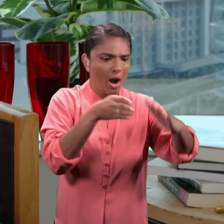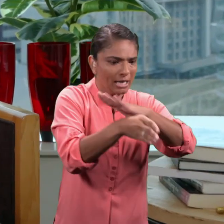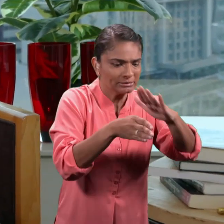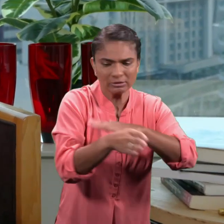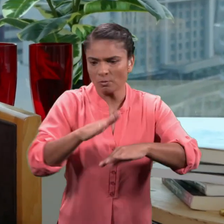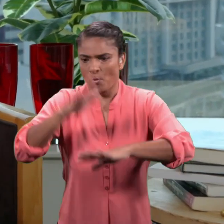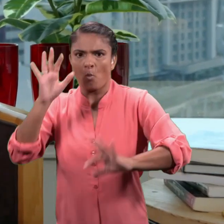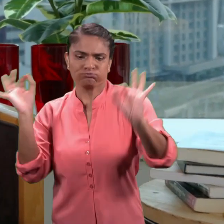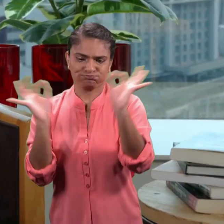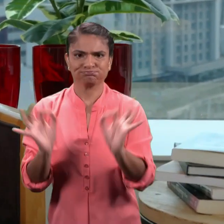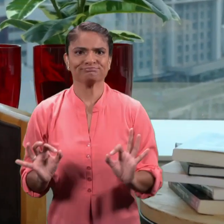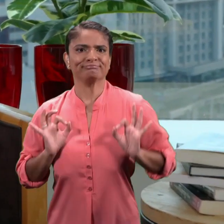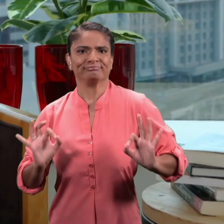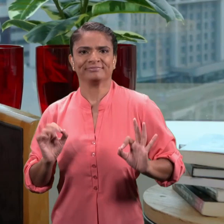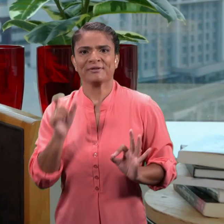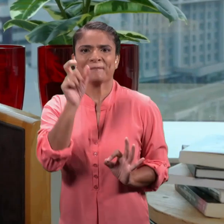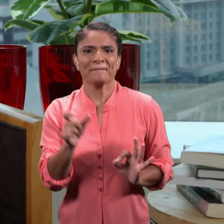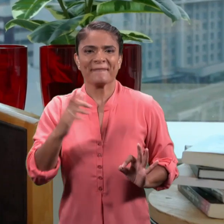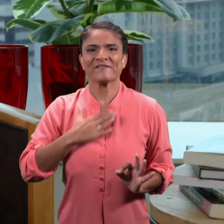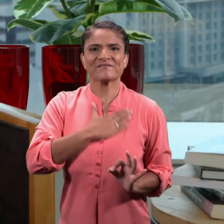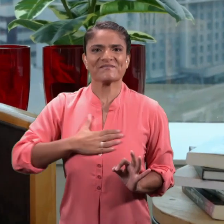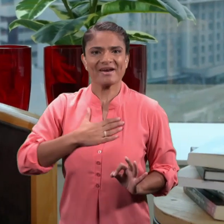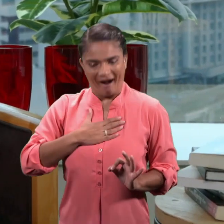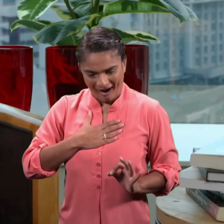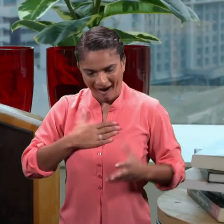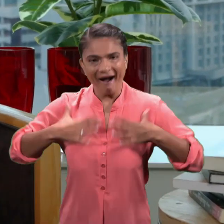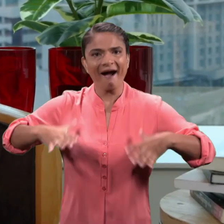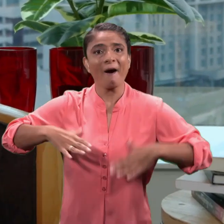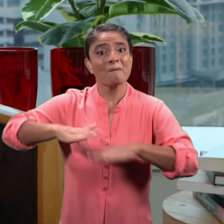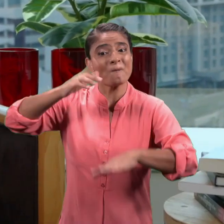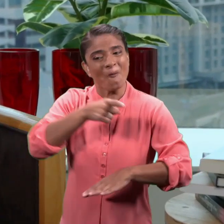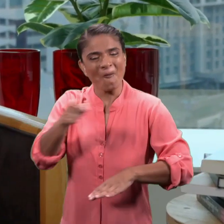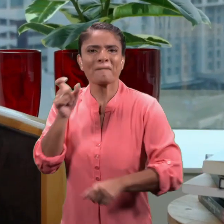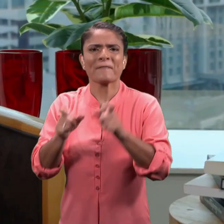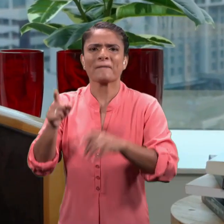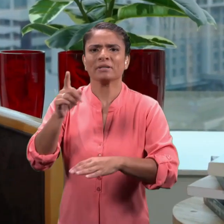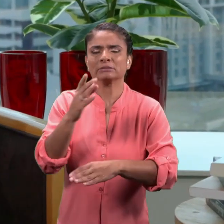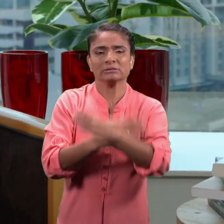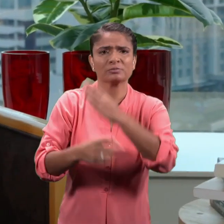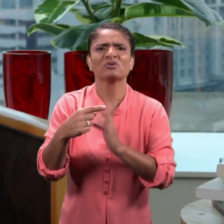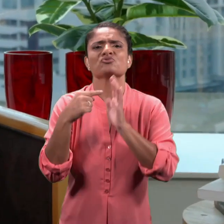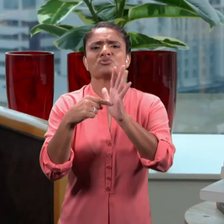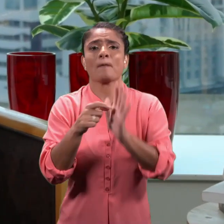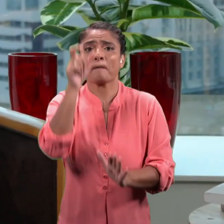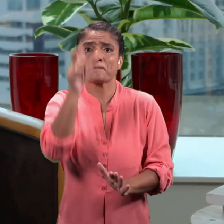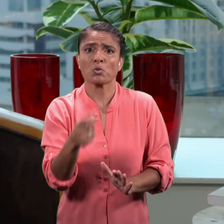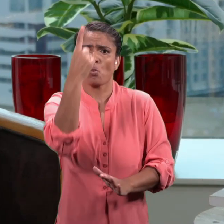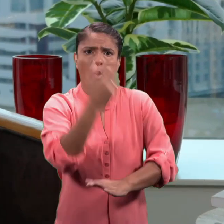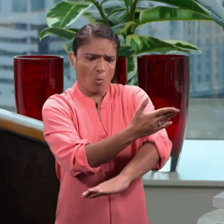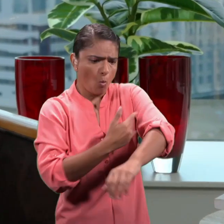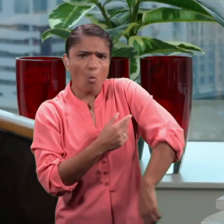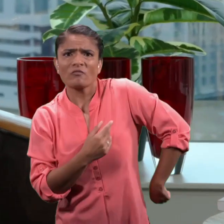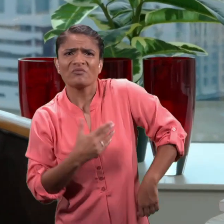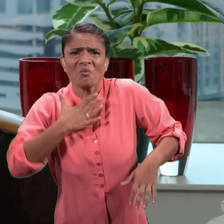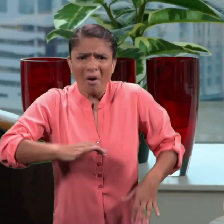mode toeganklik deur klere te ontwerp wat deur mense met verskeie gestremthede gebruik kan word. Byvoorbeeld, 'n persoon met een hand 'n hemp probeer